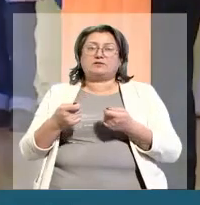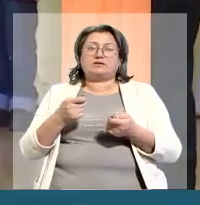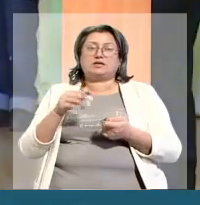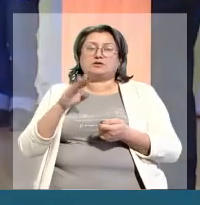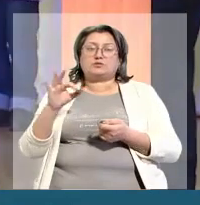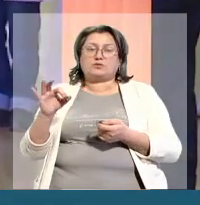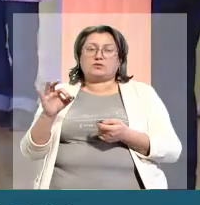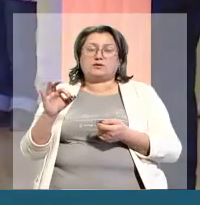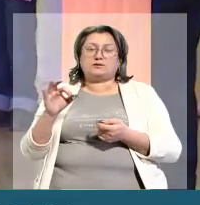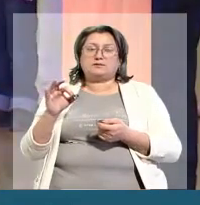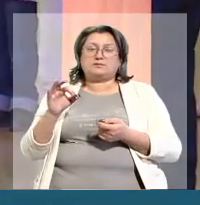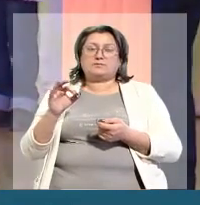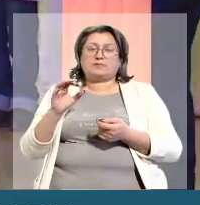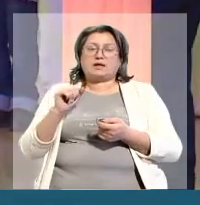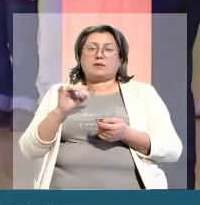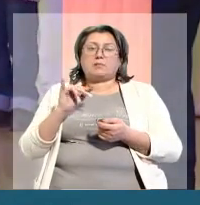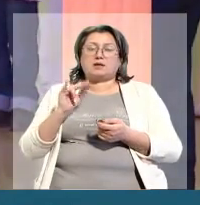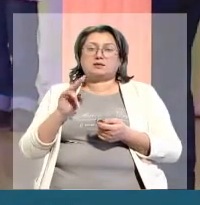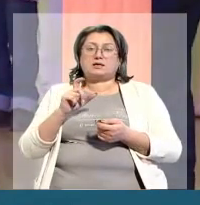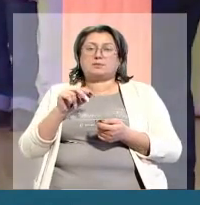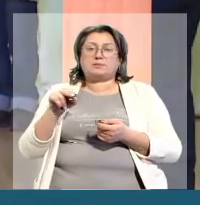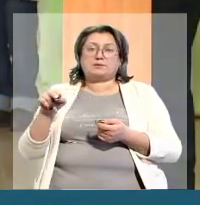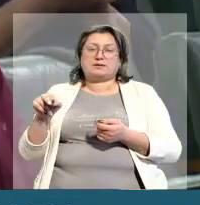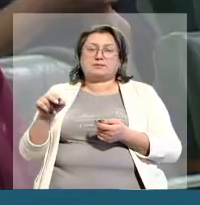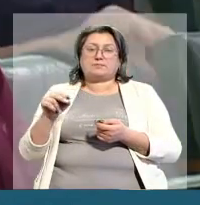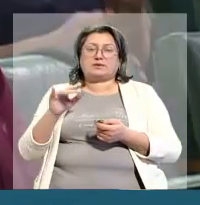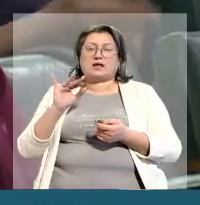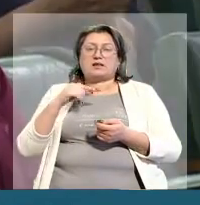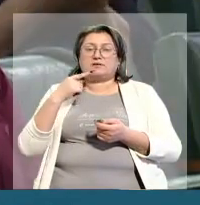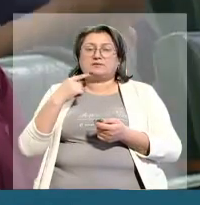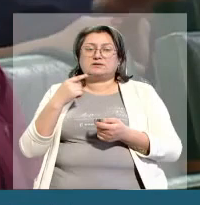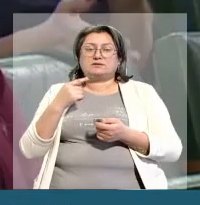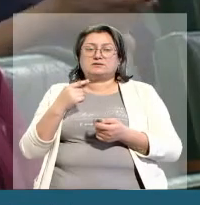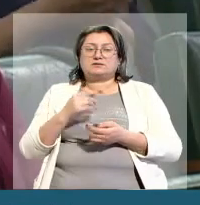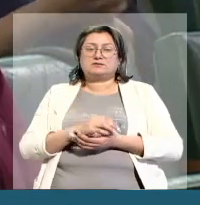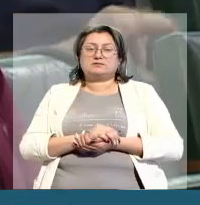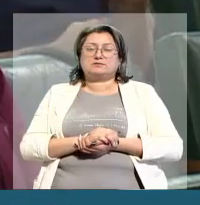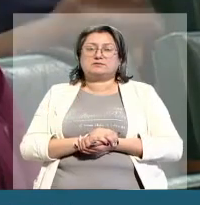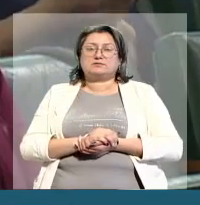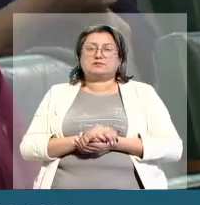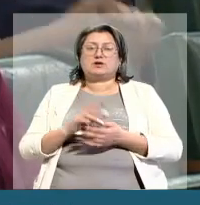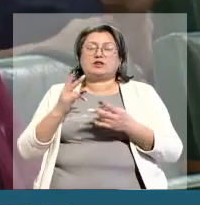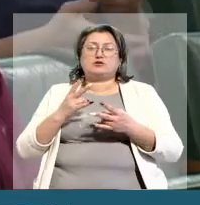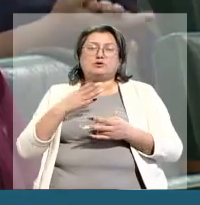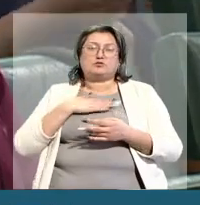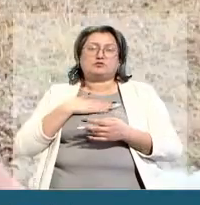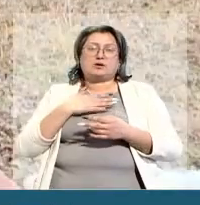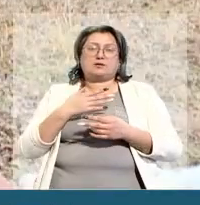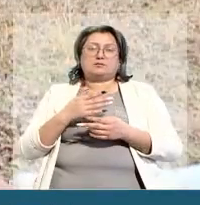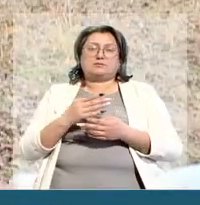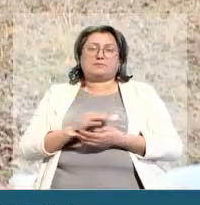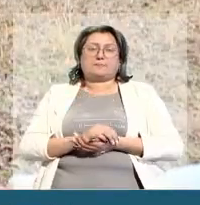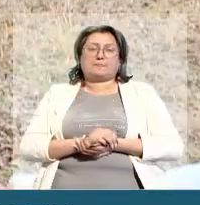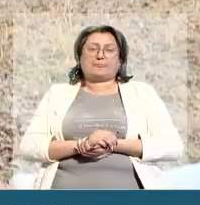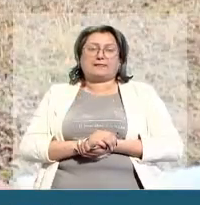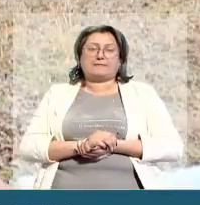Ол нәзік жанды деген сөз жай түсінік екендігін айтады. Әйелдер қауымы кез келген салада еңбек етуге қауқарлы деген пікірде.